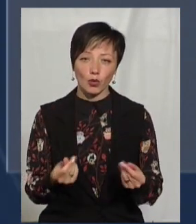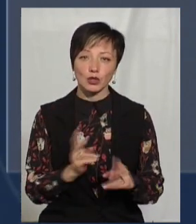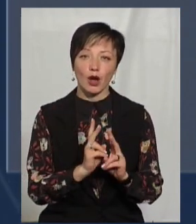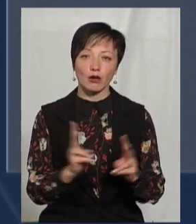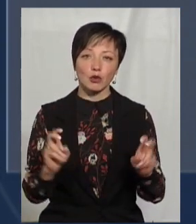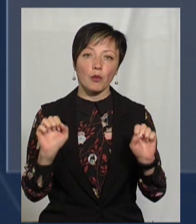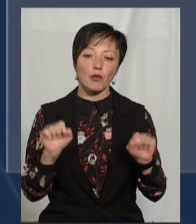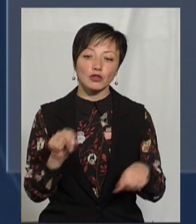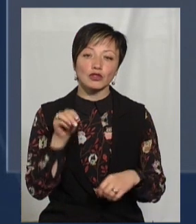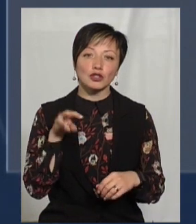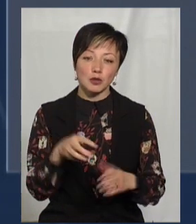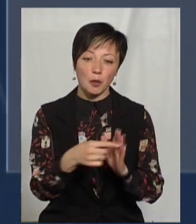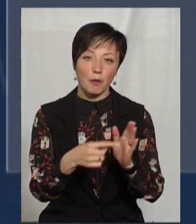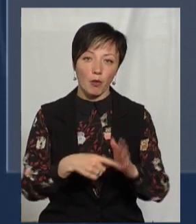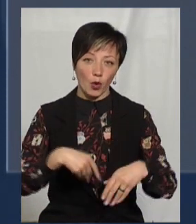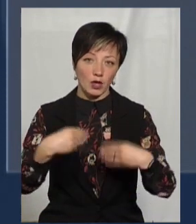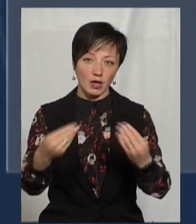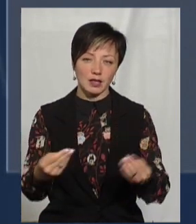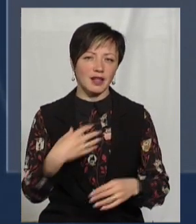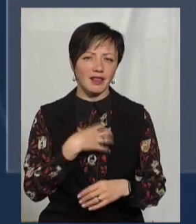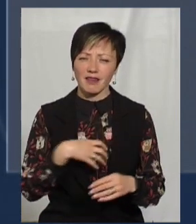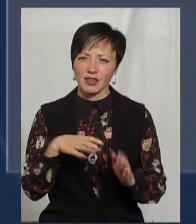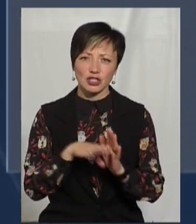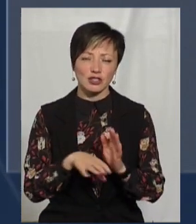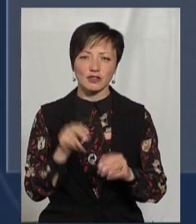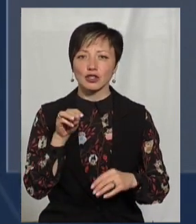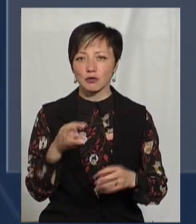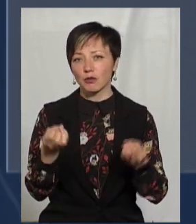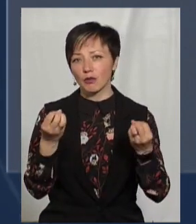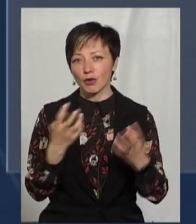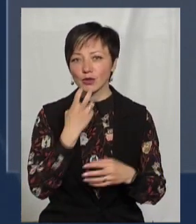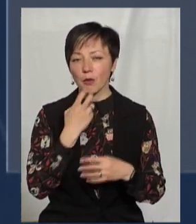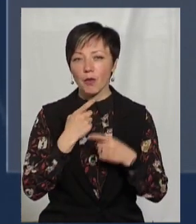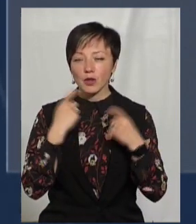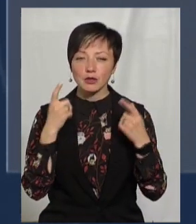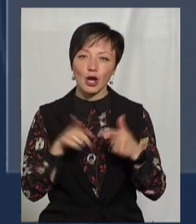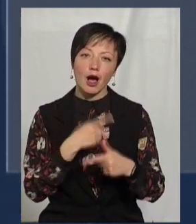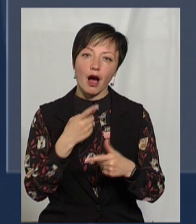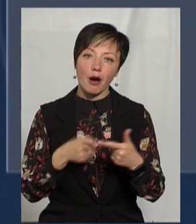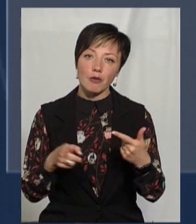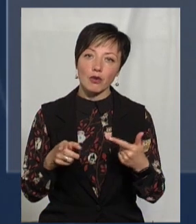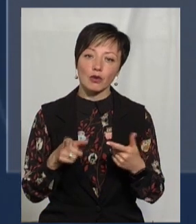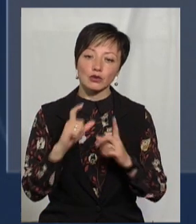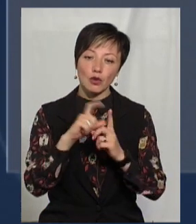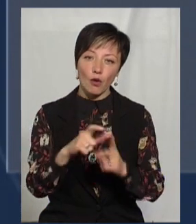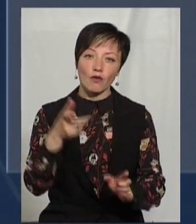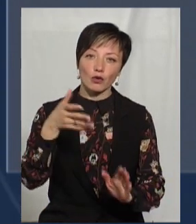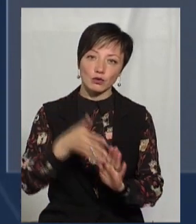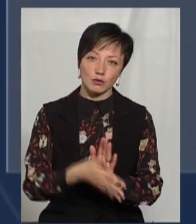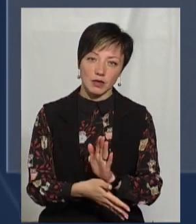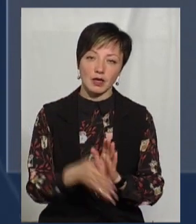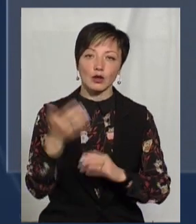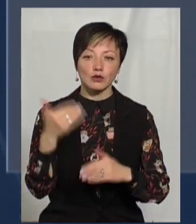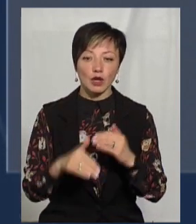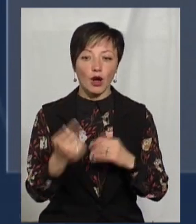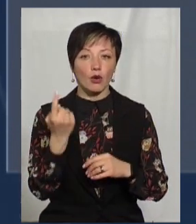хто може чимось поділитися. Неважливо чим, навіть якщо це є просто посмішка або слово розуміння. І